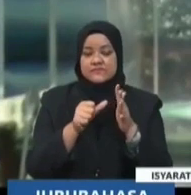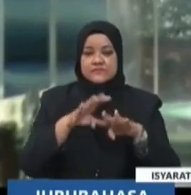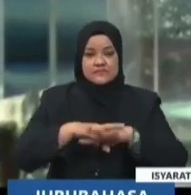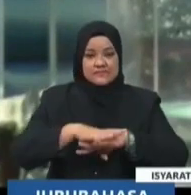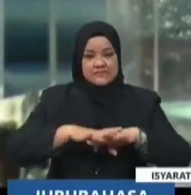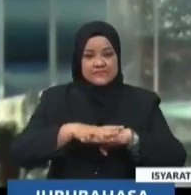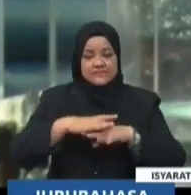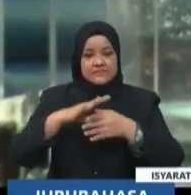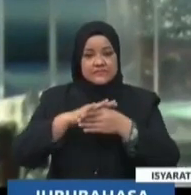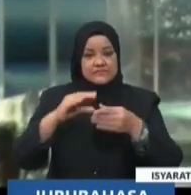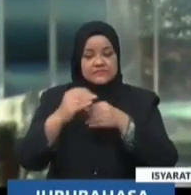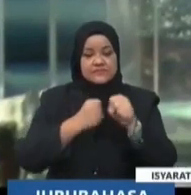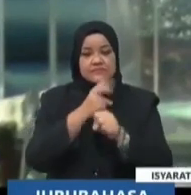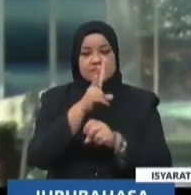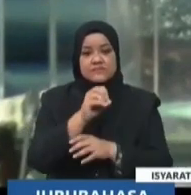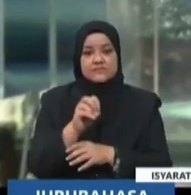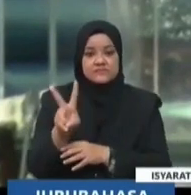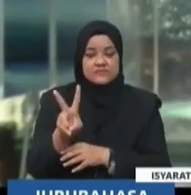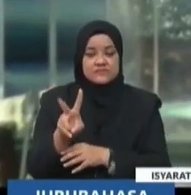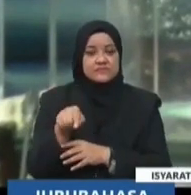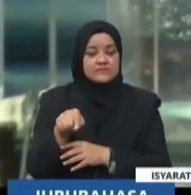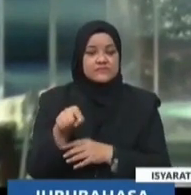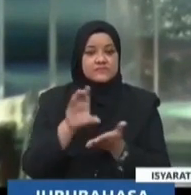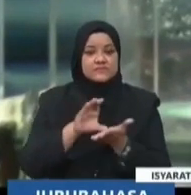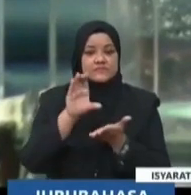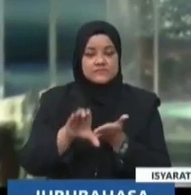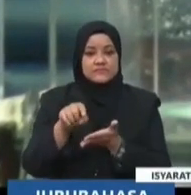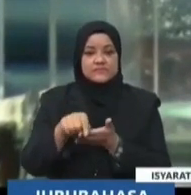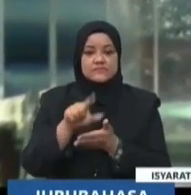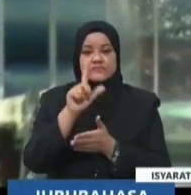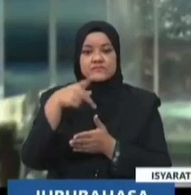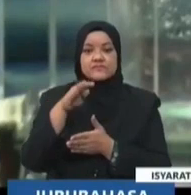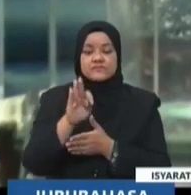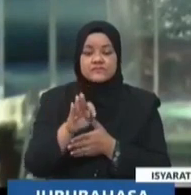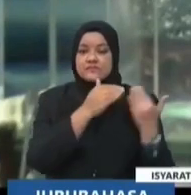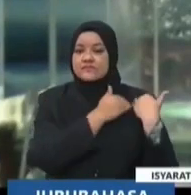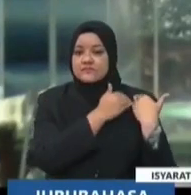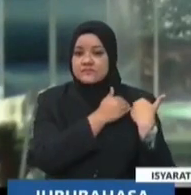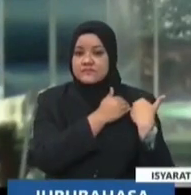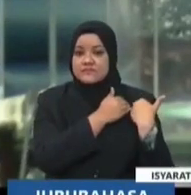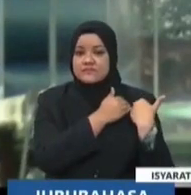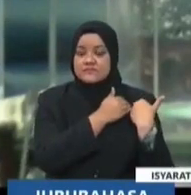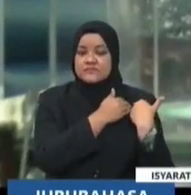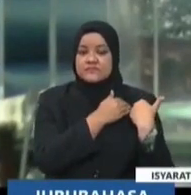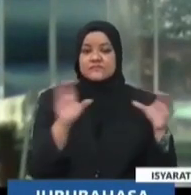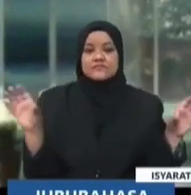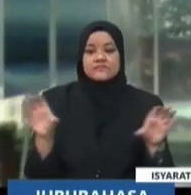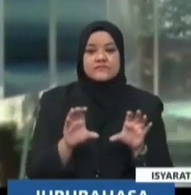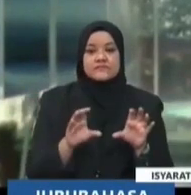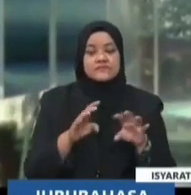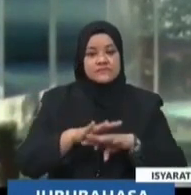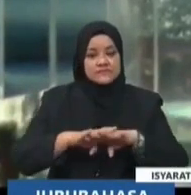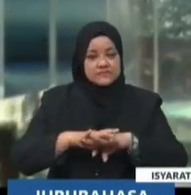penapisan film tahun 2002 merujuk pada peruntukan tersebut lpf bertanggung jawab melaksanakan